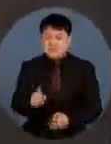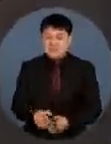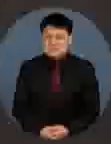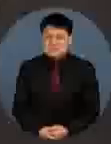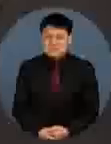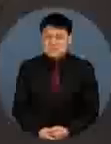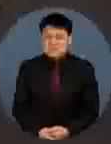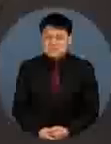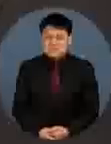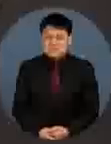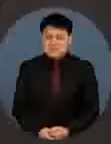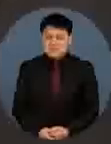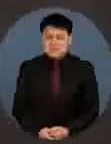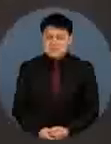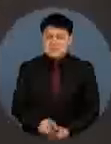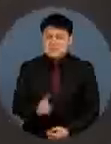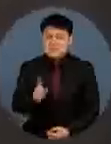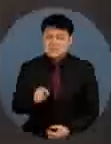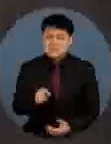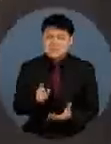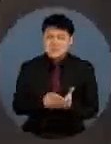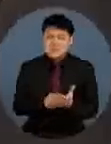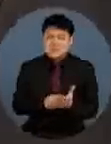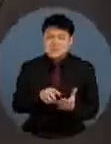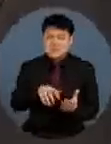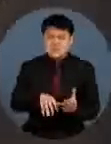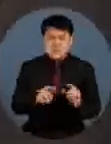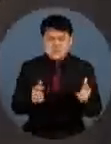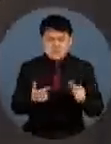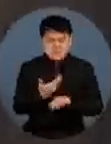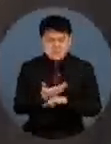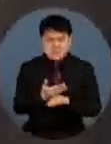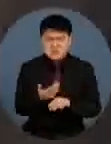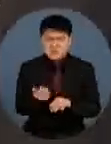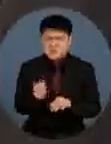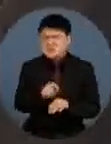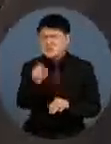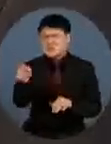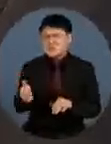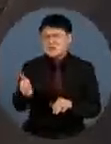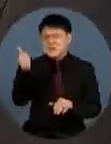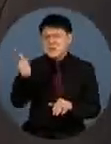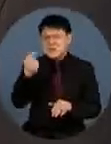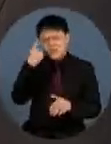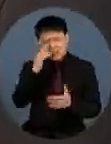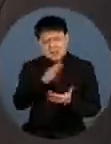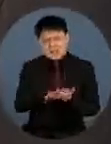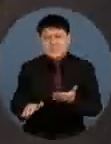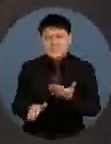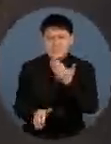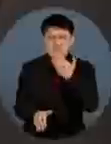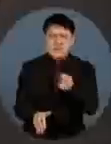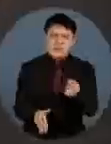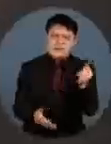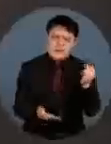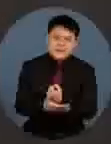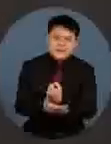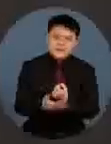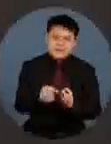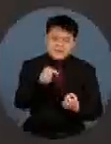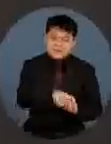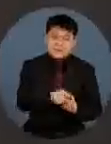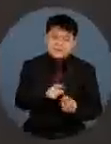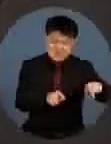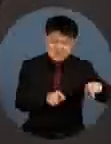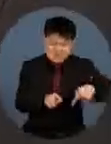이제 이렇게는 안 둘 겁니다. 어, 그러면 급한 자리는 아니었네요. 그러니까 시점보다는 훨씬 바깥이 나올 때 시원하게 나올 수 있었는데 네. 이걸 놓으니까